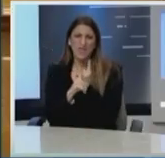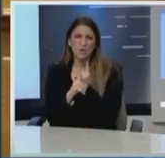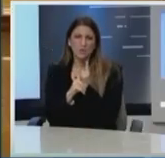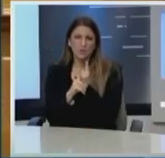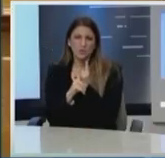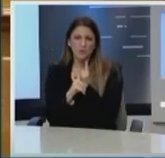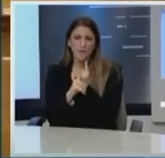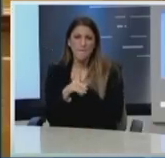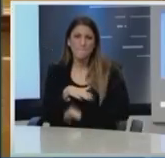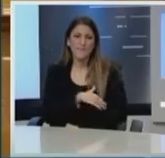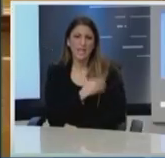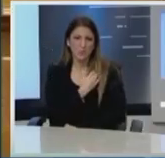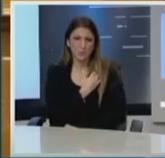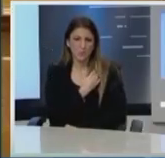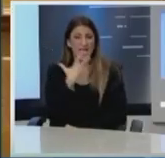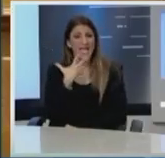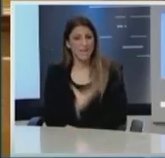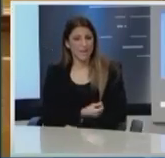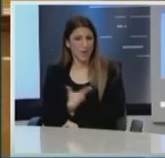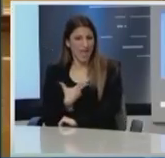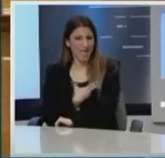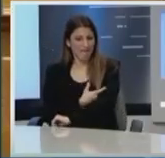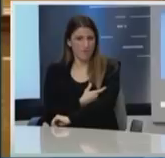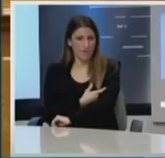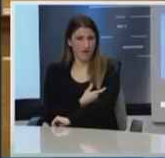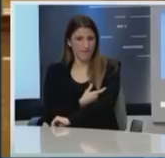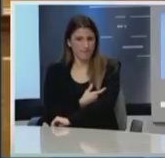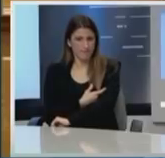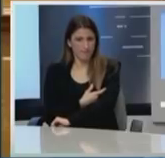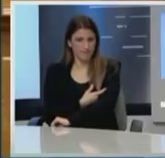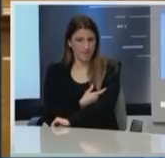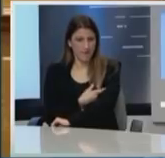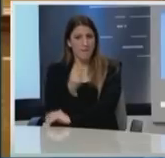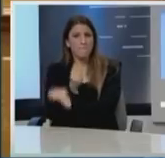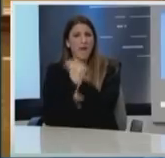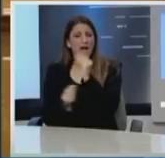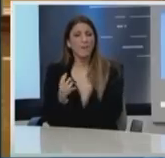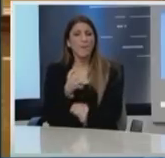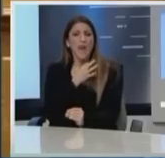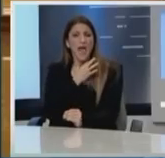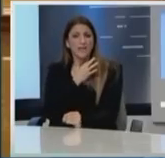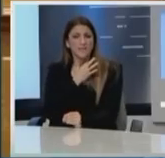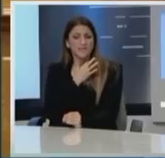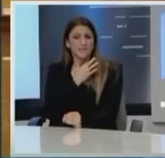Υπάρχουν εμβόλια υπερδεκαπλάσια των αναγκών Και ποιος τα παρήγγειλε?